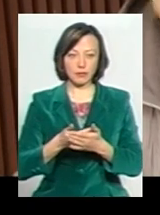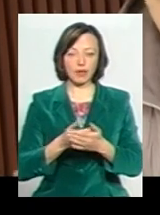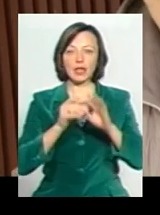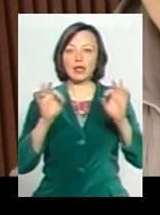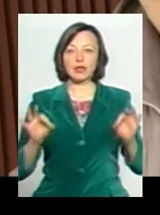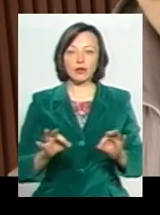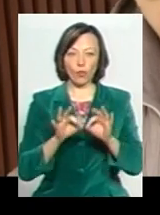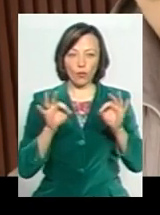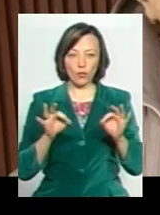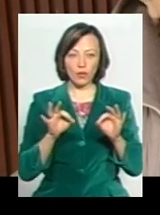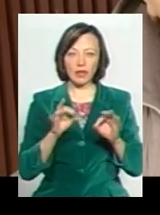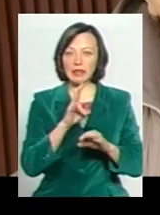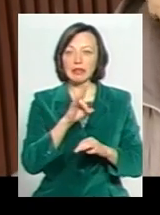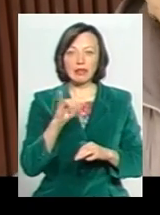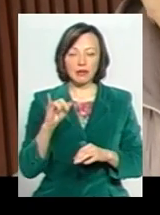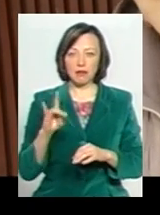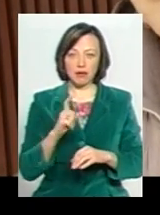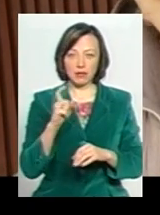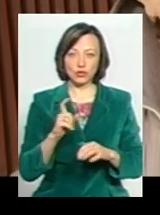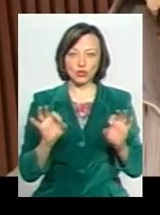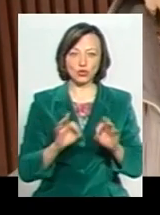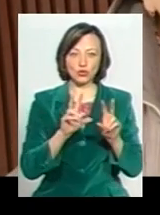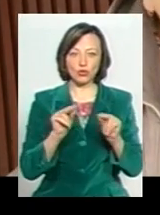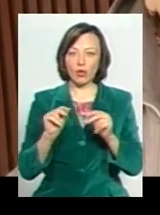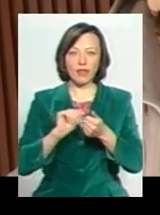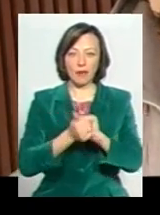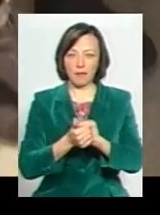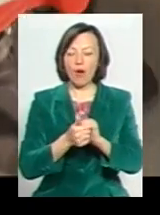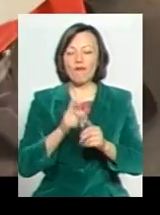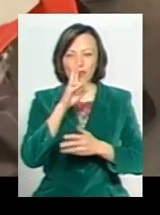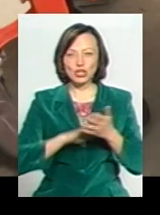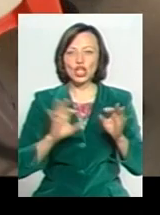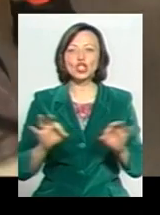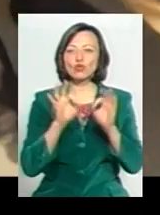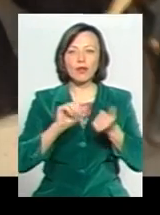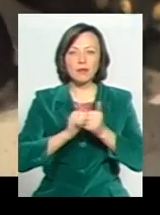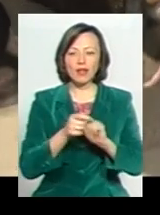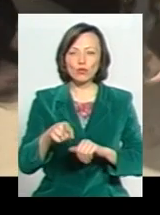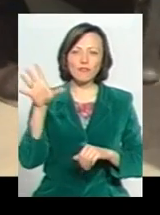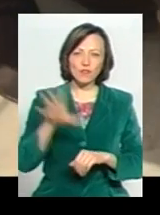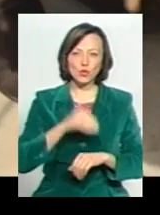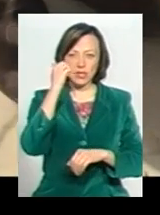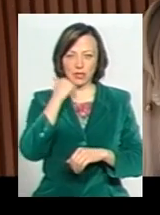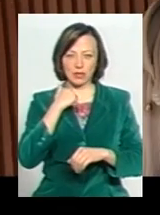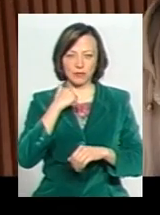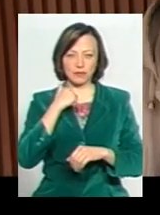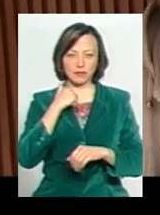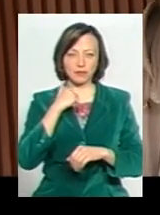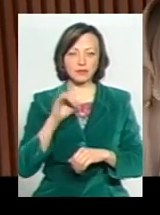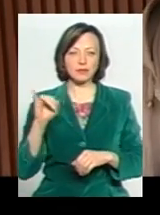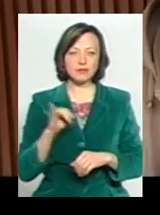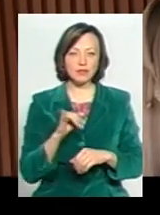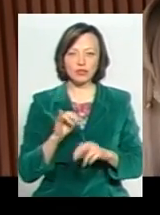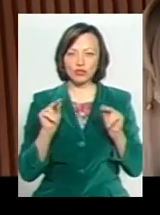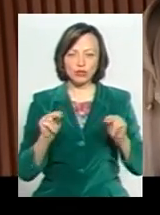ні разу, наскільки я пам'ятаю, нічого не мінялося. Тут все старе. І